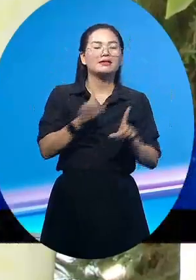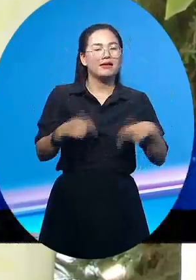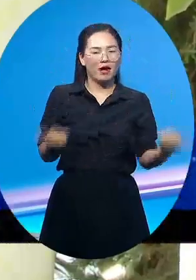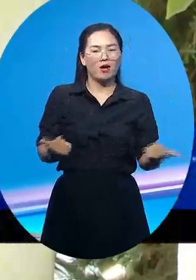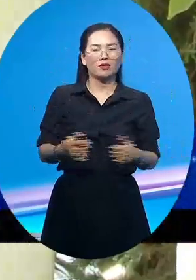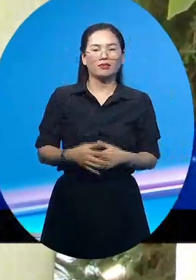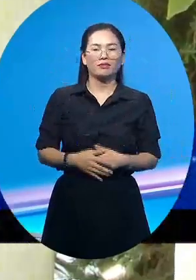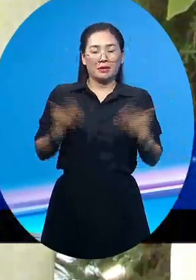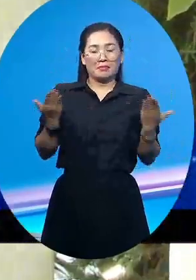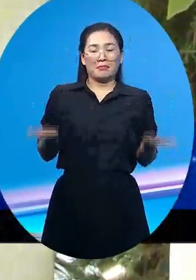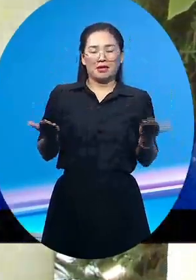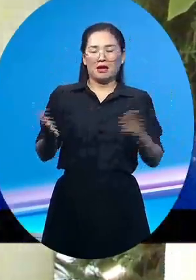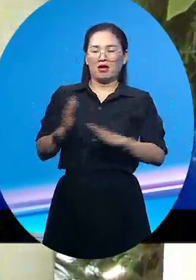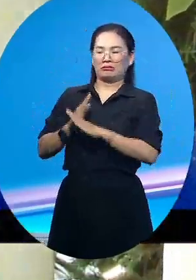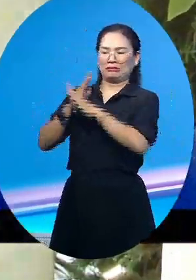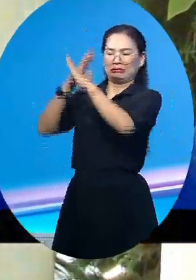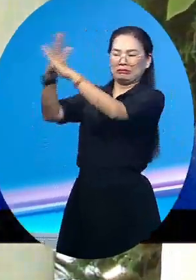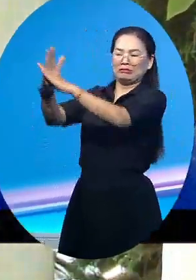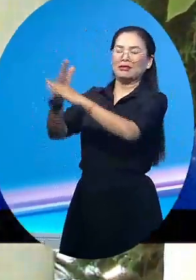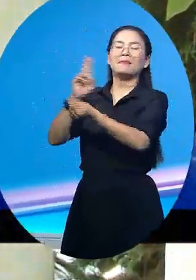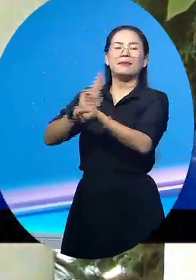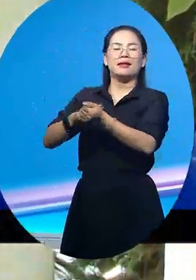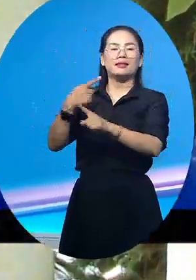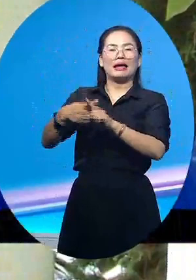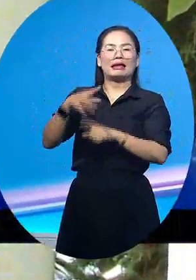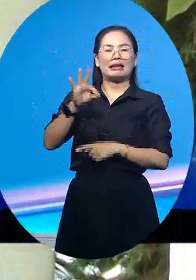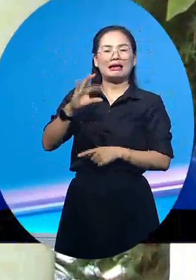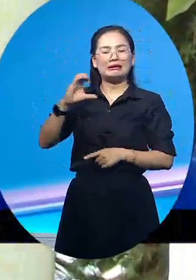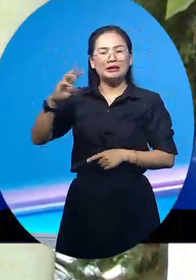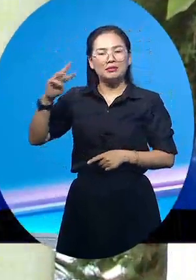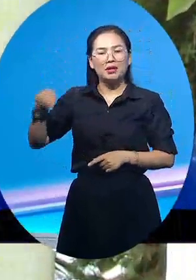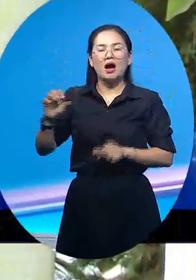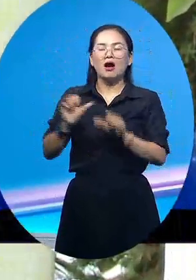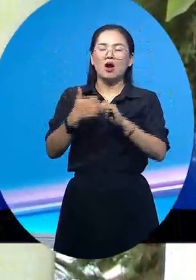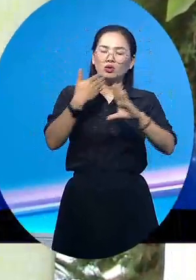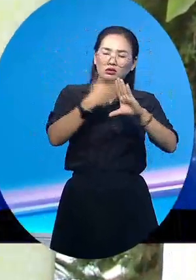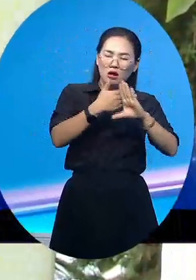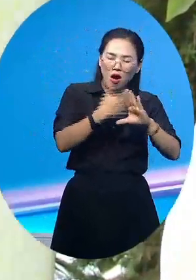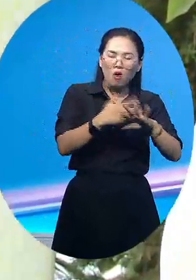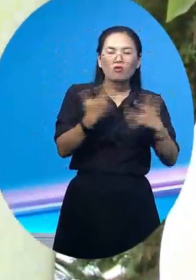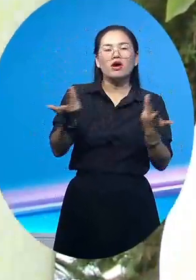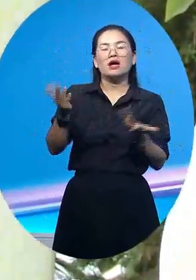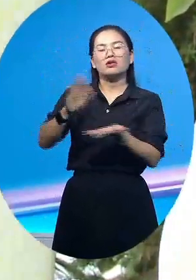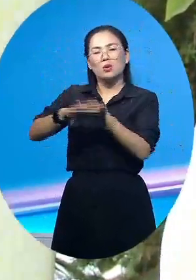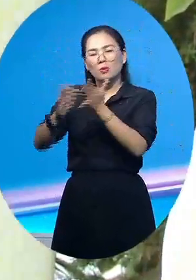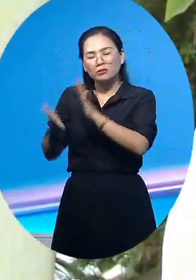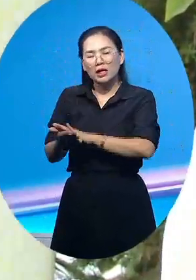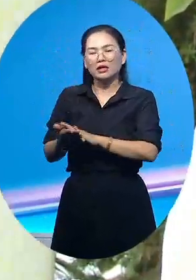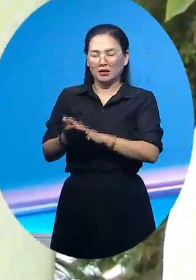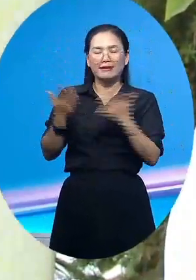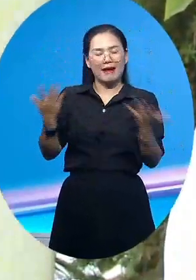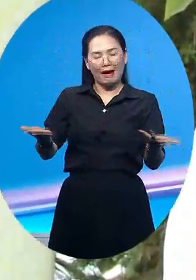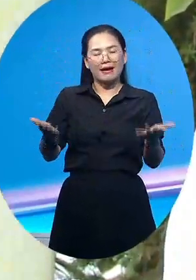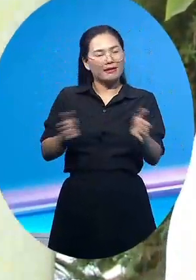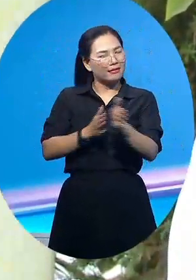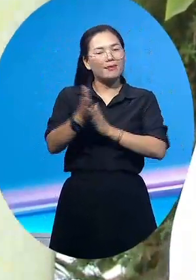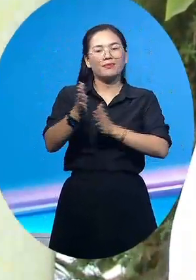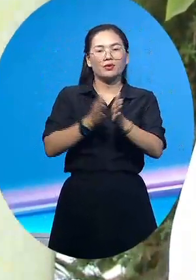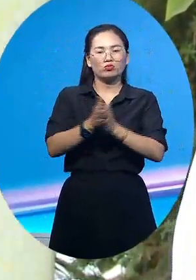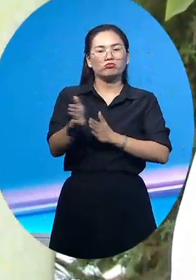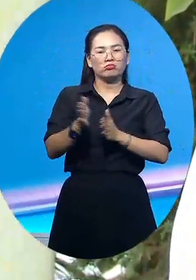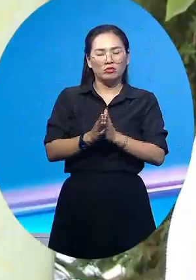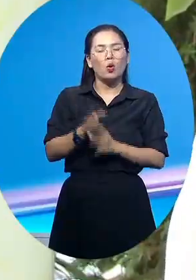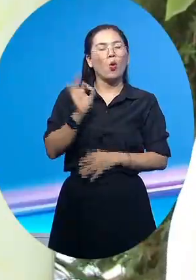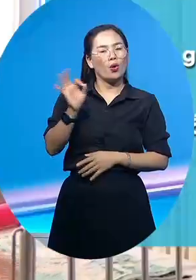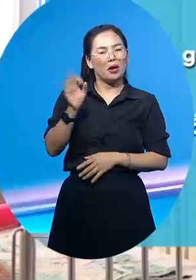cái công tác Mà phòng chống dịch tay chân miệng ở trong trường học và trong các nhóm trẻ thì cũng được duy trì và và